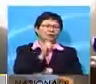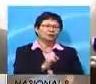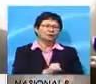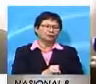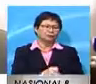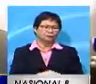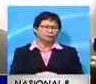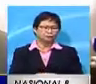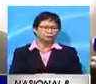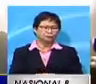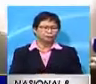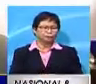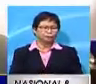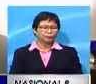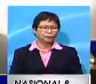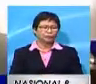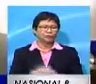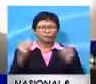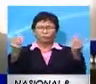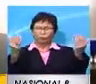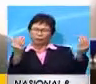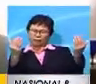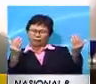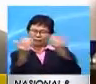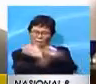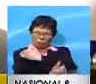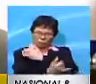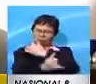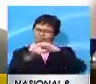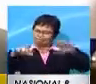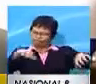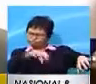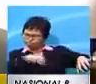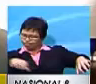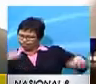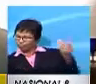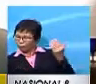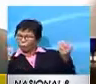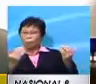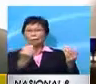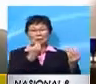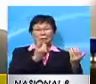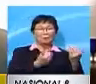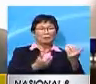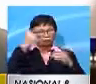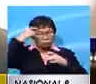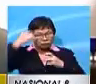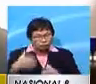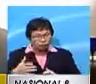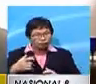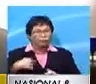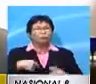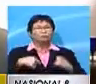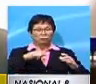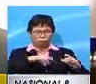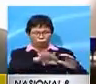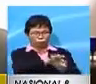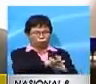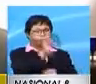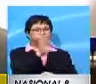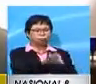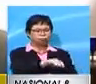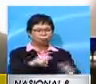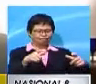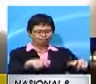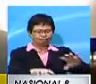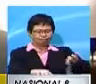Analysis and compared country by country, and the outcome for us was very clear that Malaysia was number one.